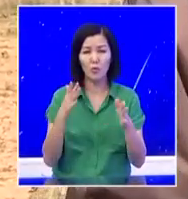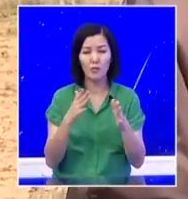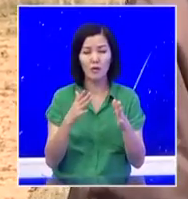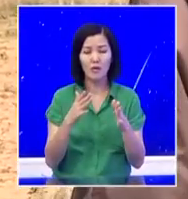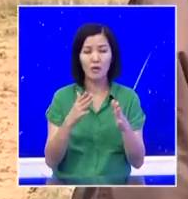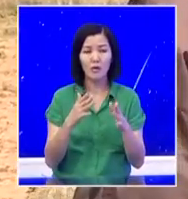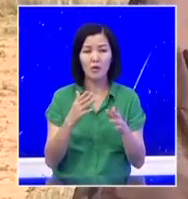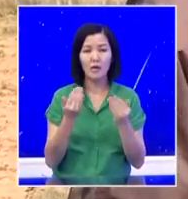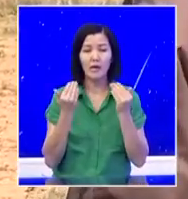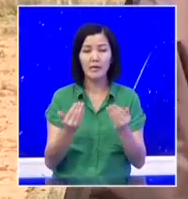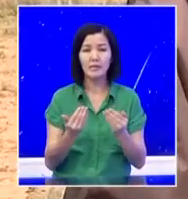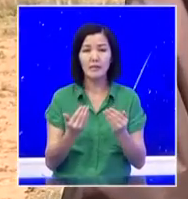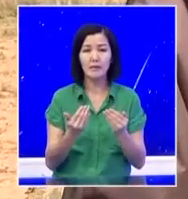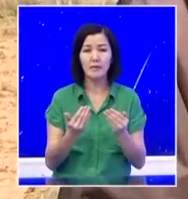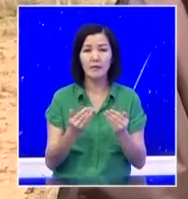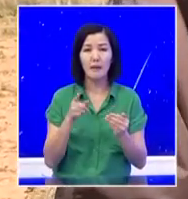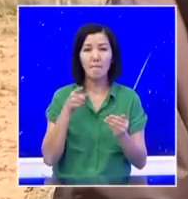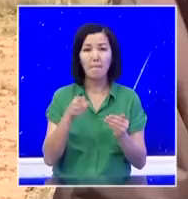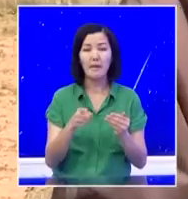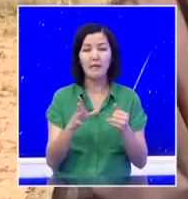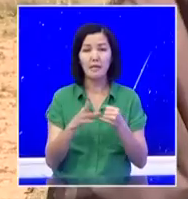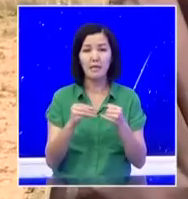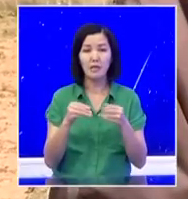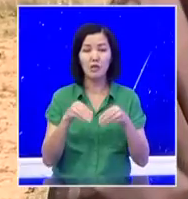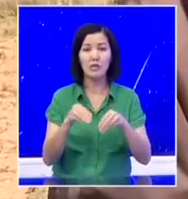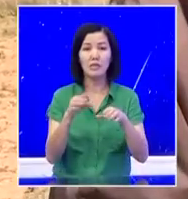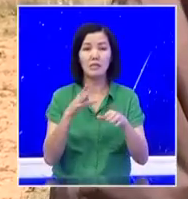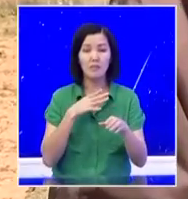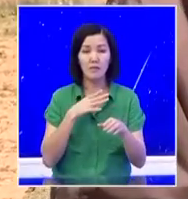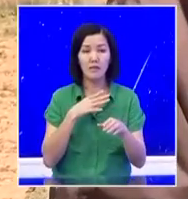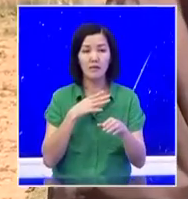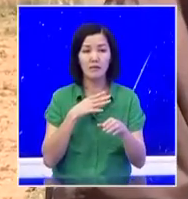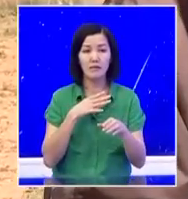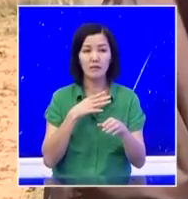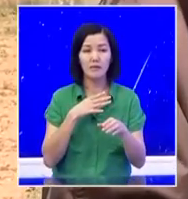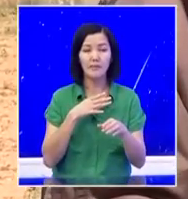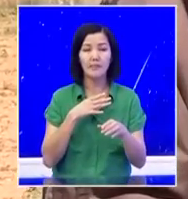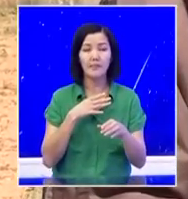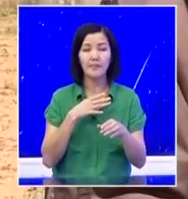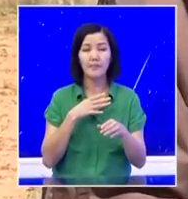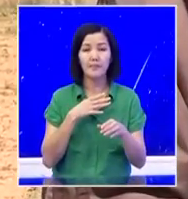аудан. Қазірге міне биылға 1000 гектардан асырайын деп отырмыз. 1000 гектардан қызылшасын асырайын деп отырмыз. Ал енді